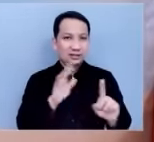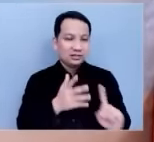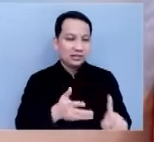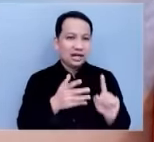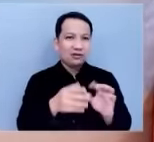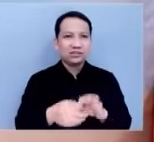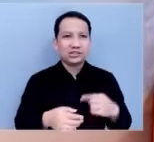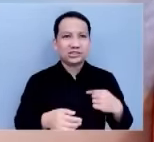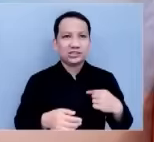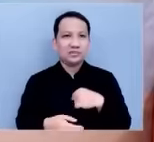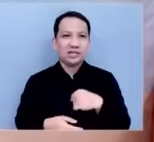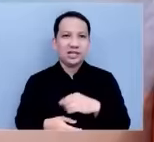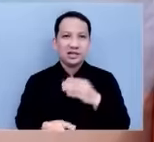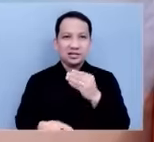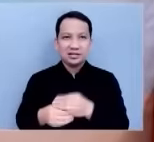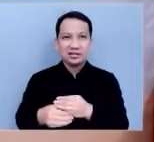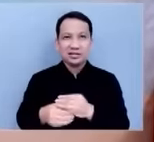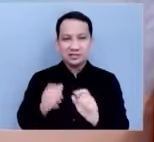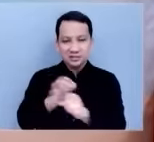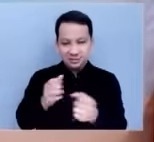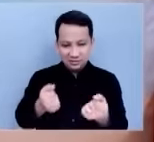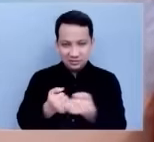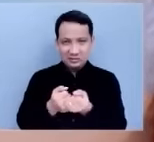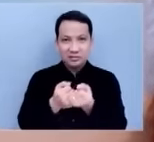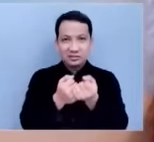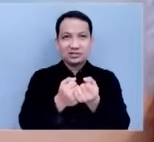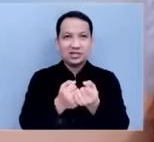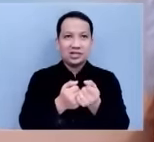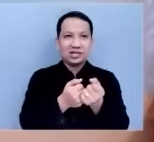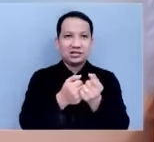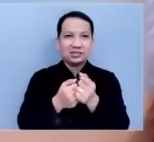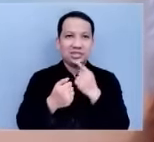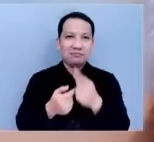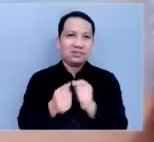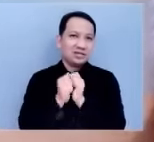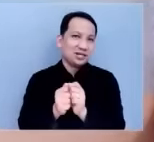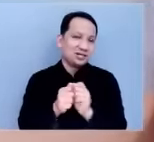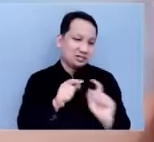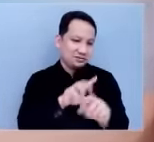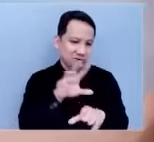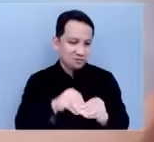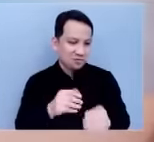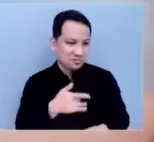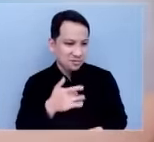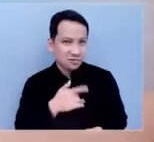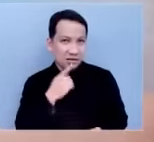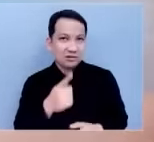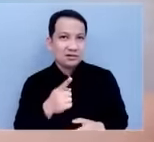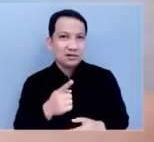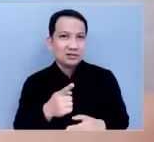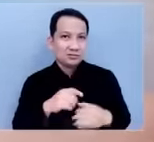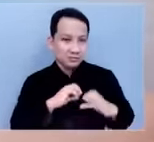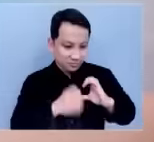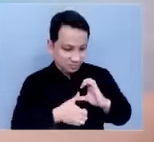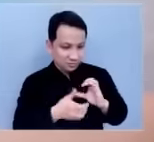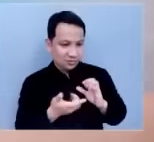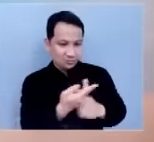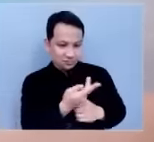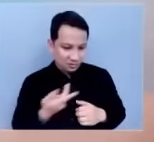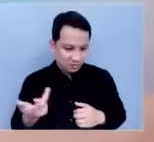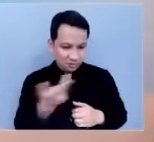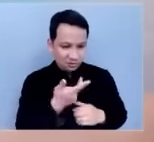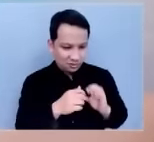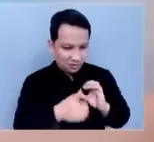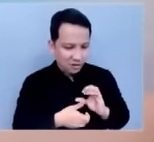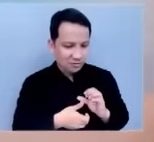po sa mga fans ko, supporters, and then, when it happened talaga, when the announcement happened, I felt very heartbroken, syempre po kami lahat, but